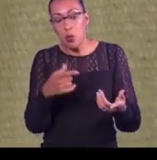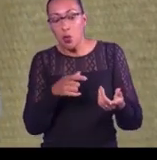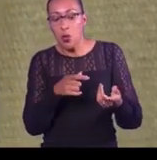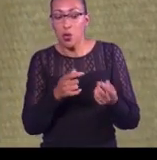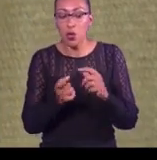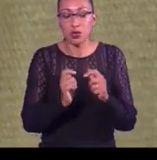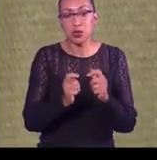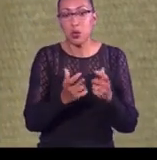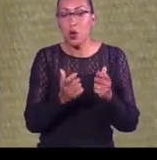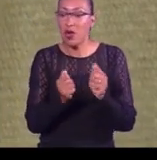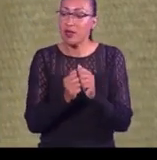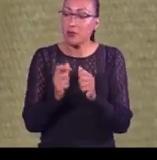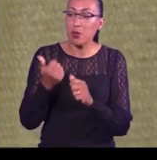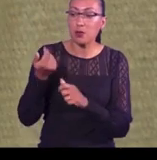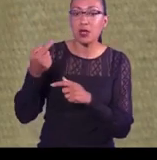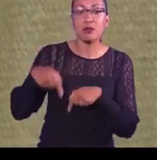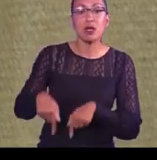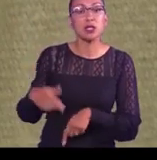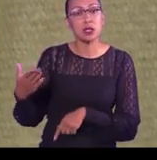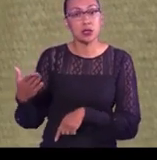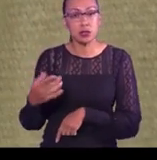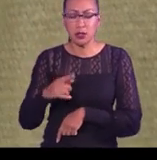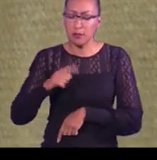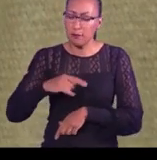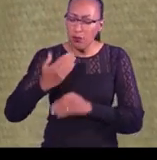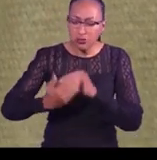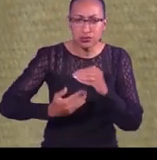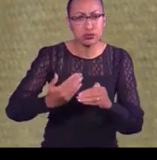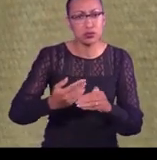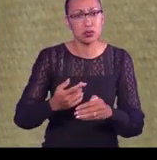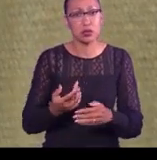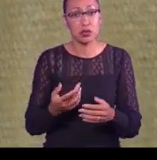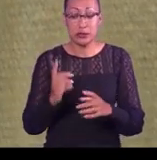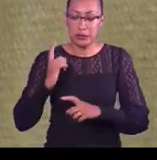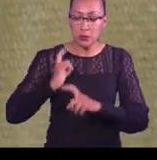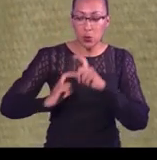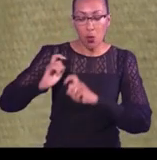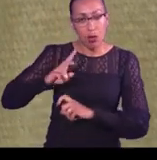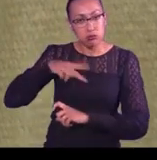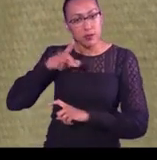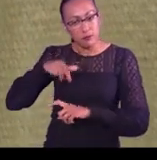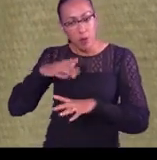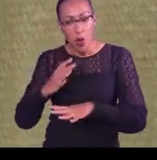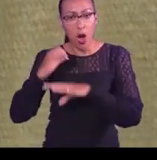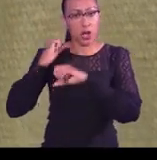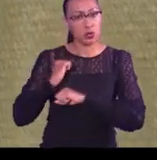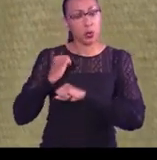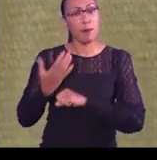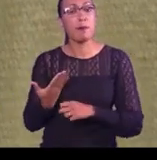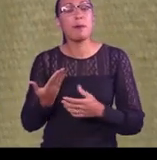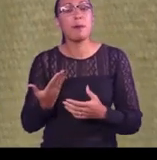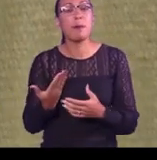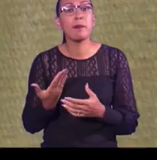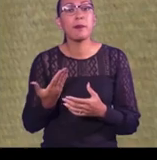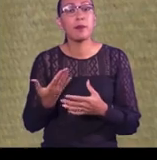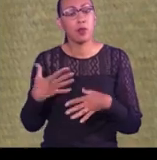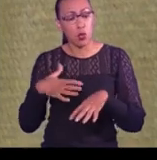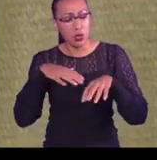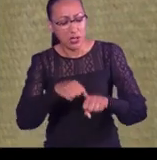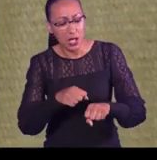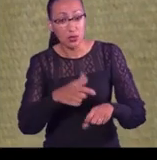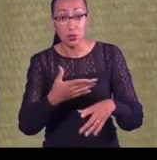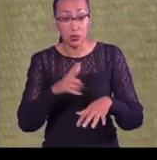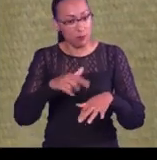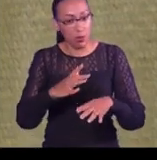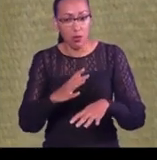le Premier ministre, Daniel Marie-Saint. Je pense qu'il faut aller beaucoup plus loin, il faut assumer cette histoire. Il faut assumer cette occupation. Et